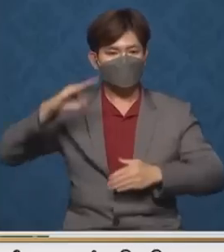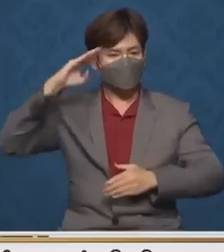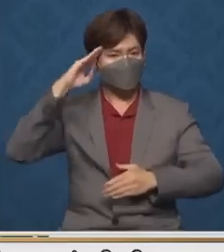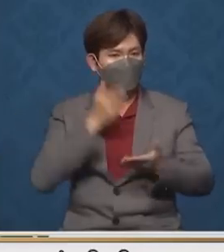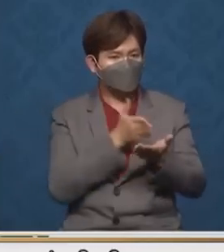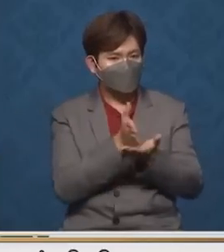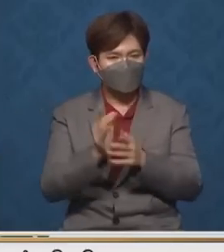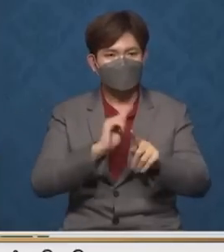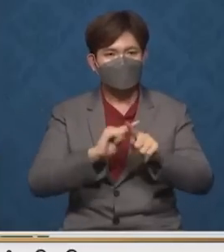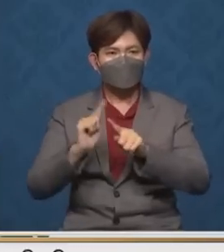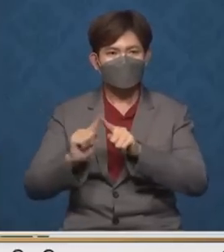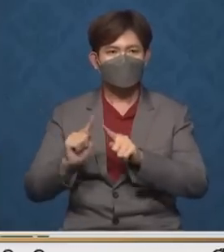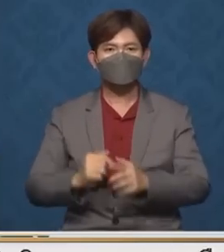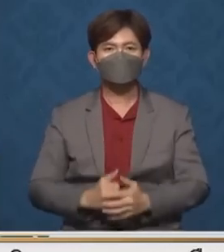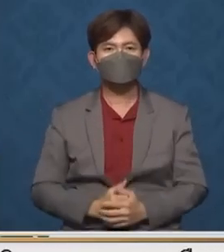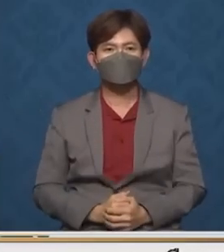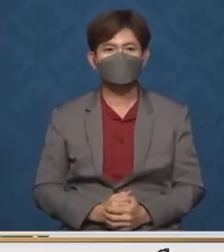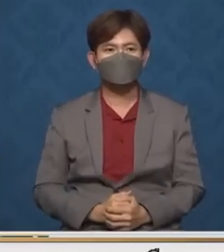่างๆ